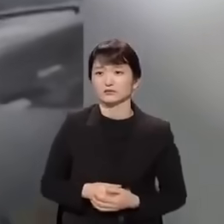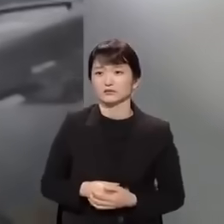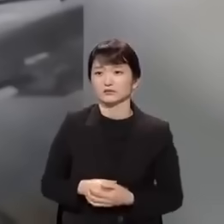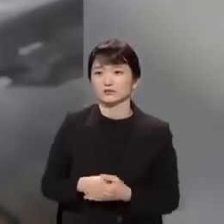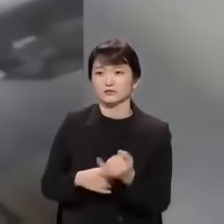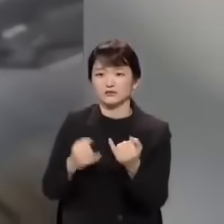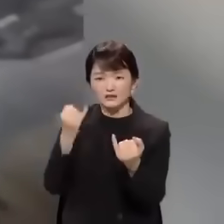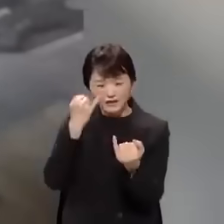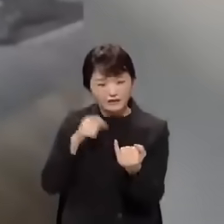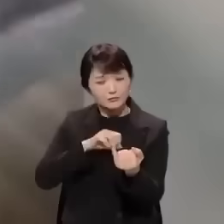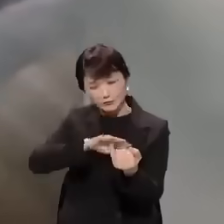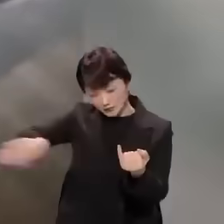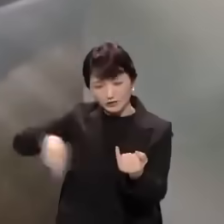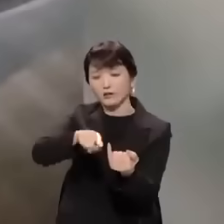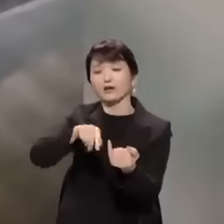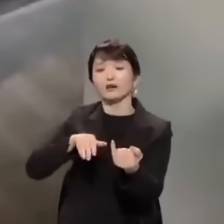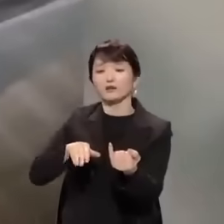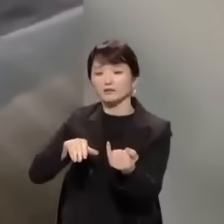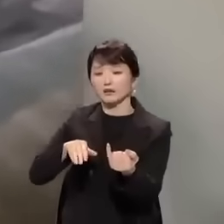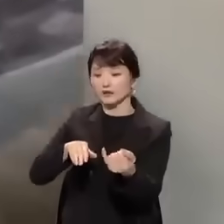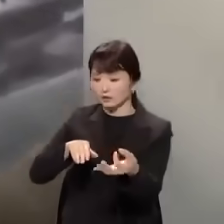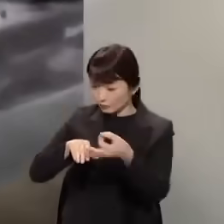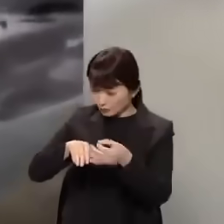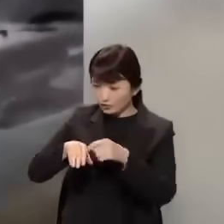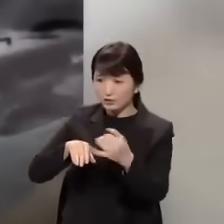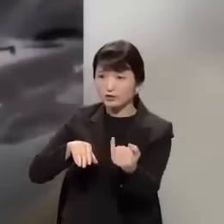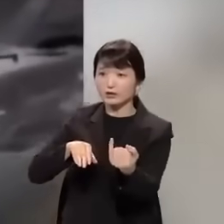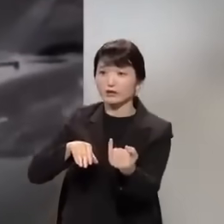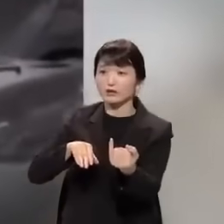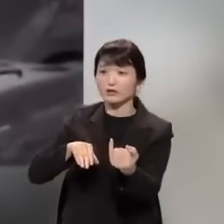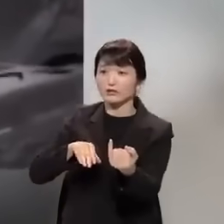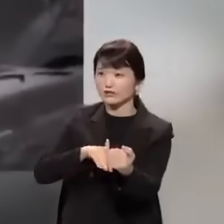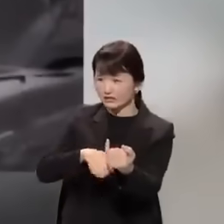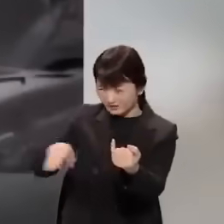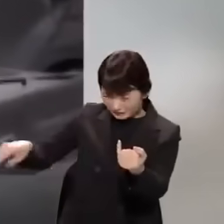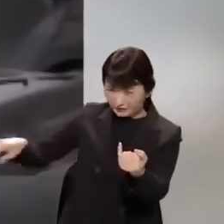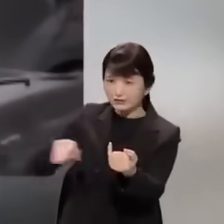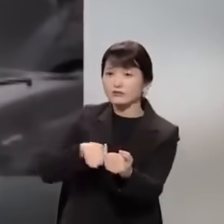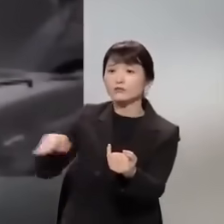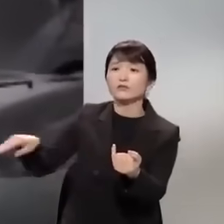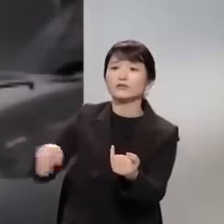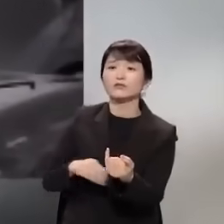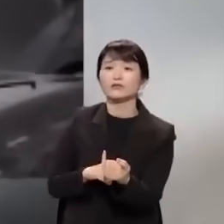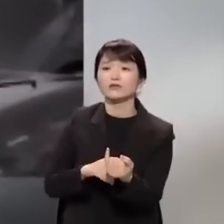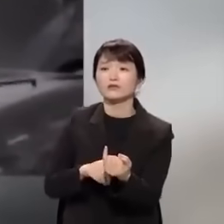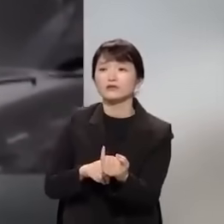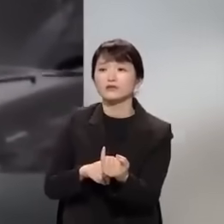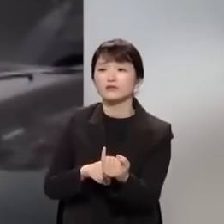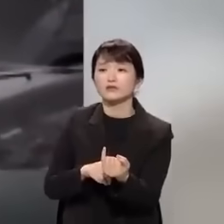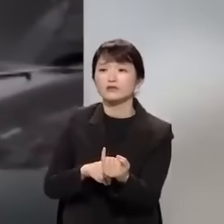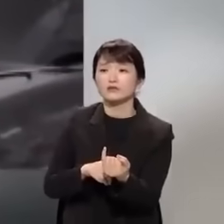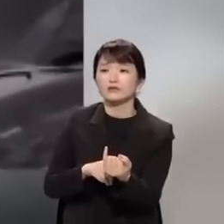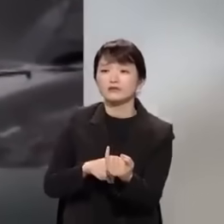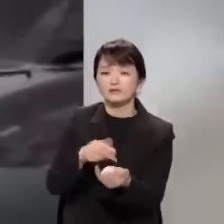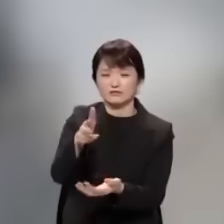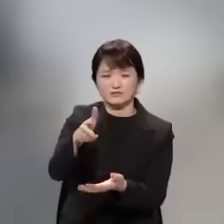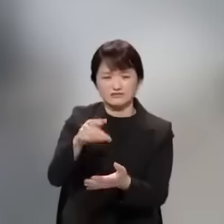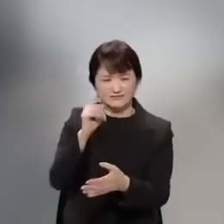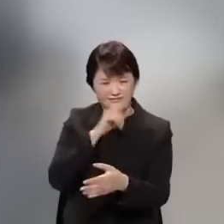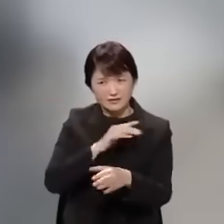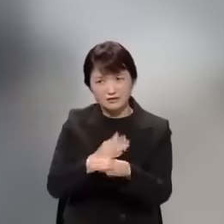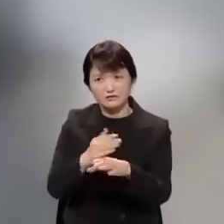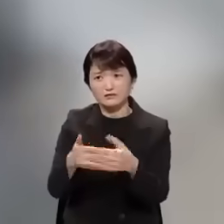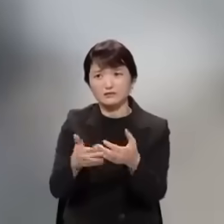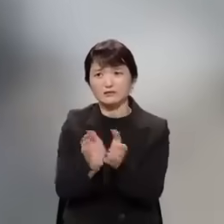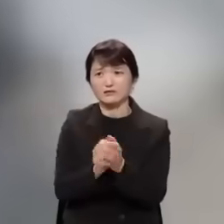아줌마 나오시라고요. 지금 차도 안 보이냐고요. 시간 빼세요. 어머, 주차 빌라는 여기서 만나네.